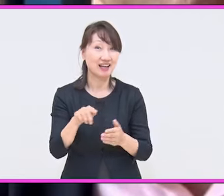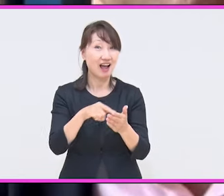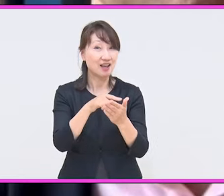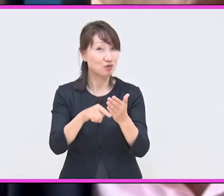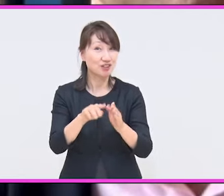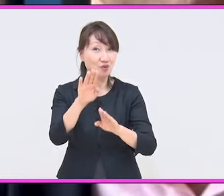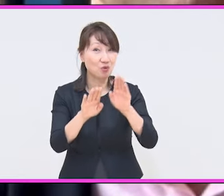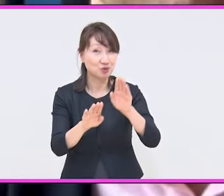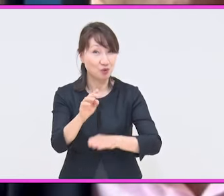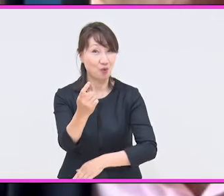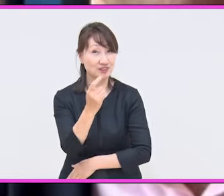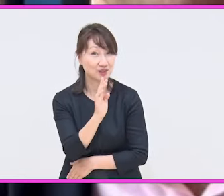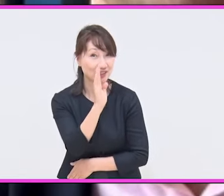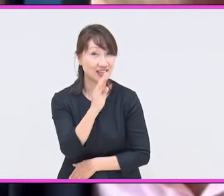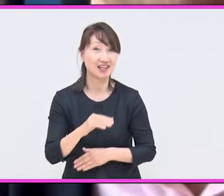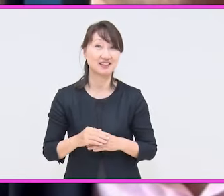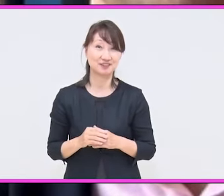か。